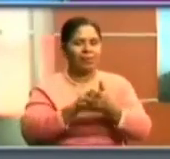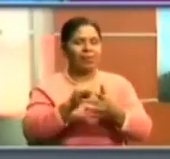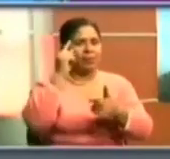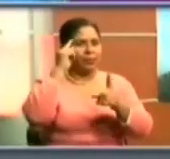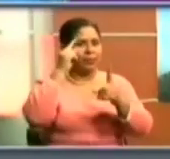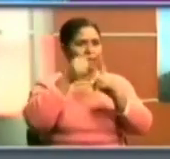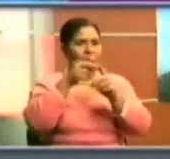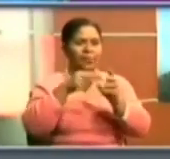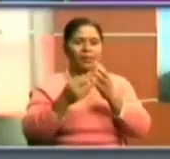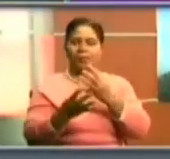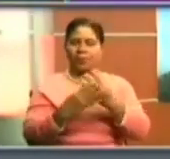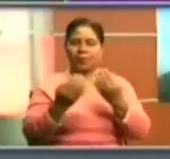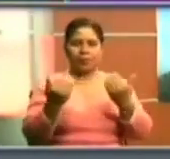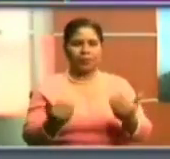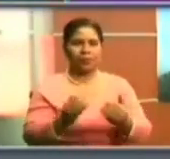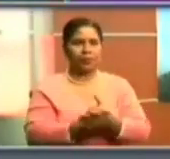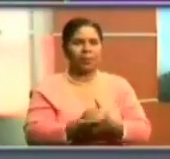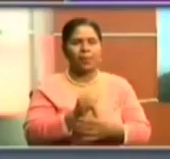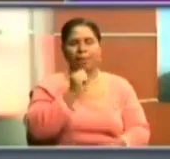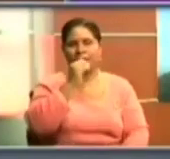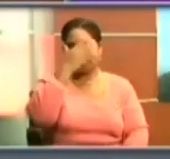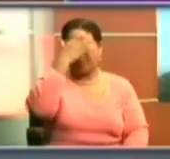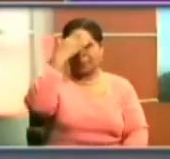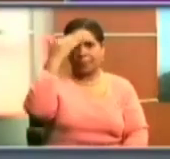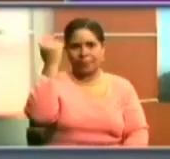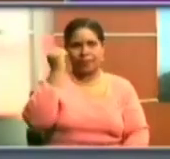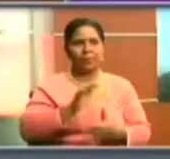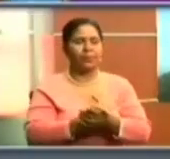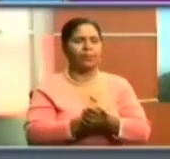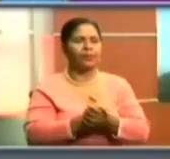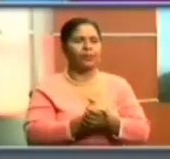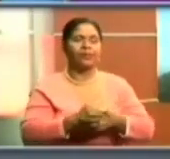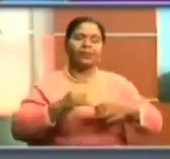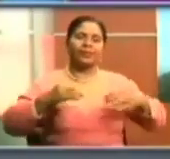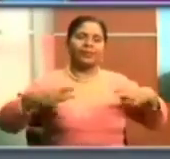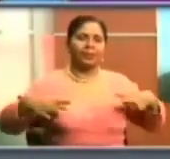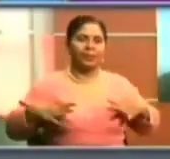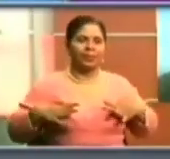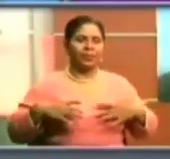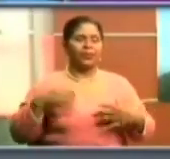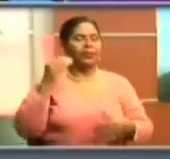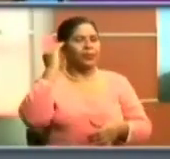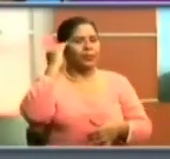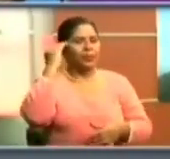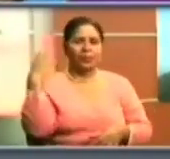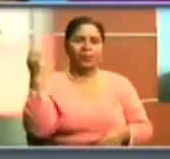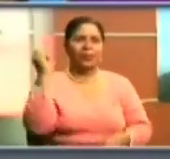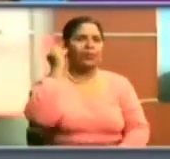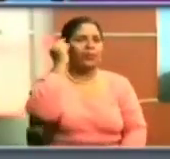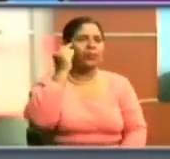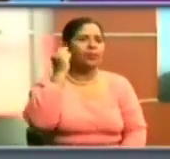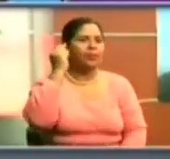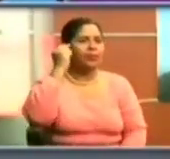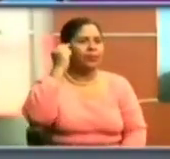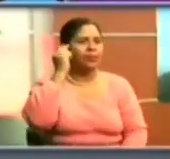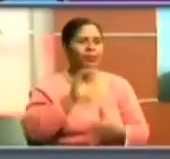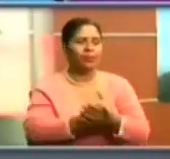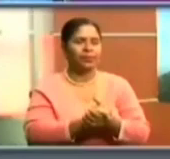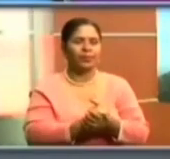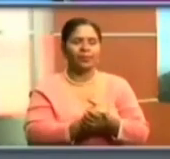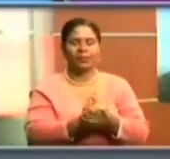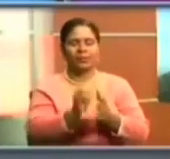ferme dans prison aujourd'hui. Ne pas oublier tout maintenant période fête. Nous connaît commissaire gouvernement. Selon